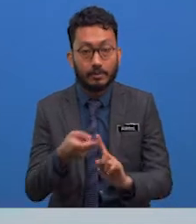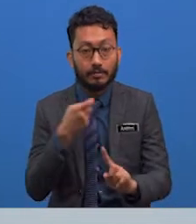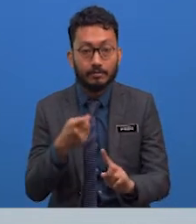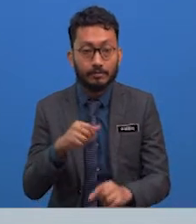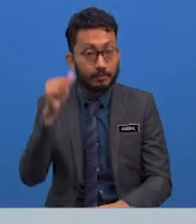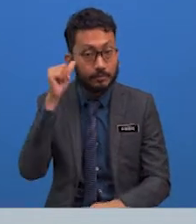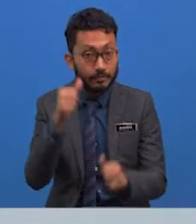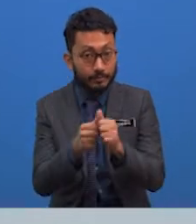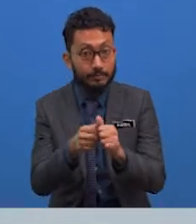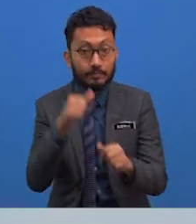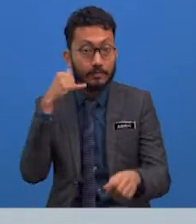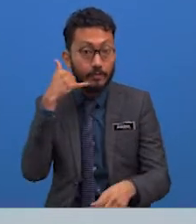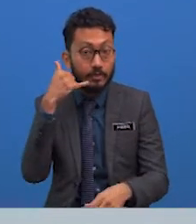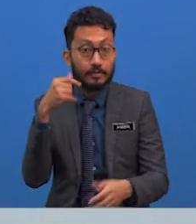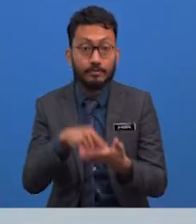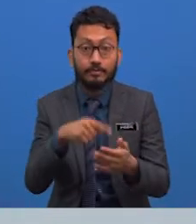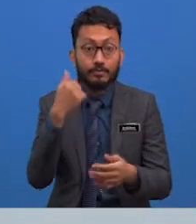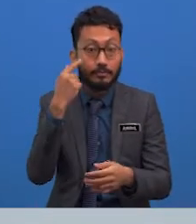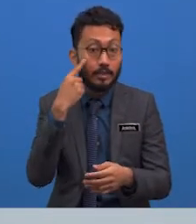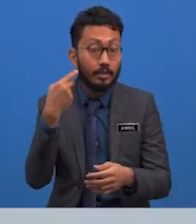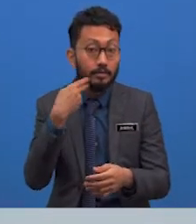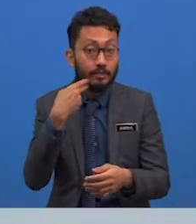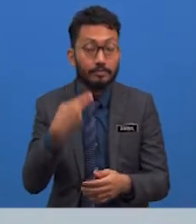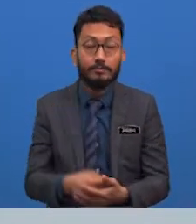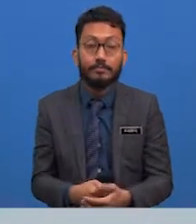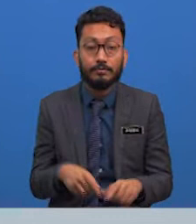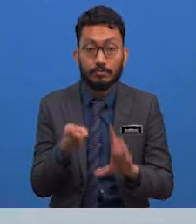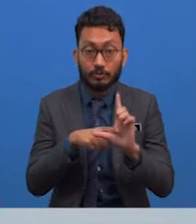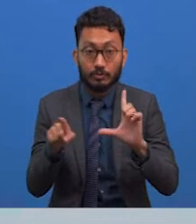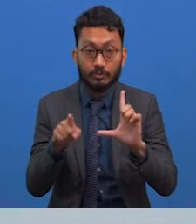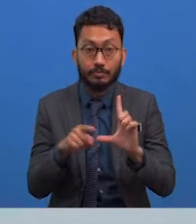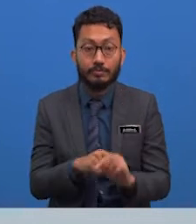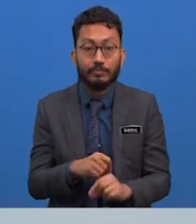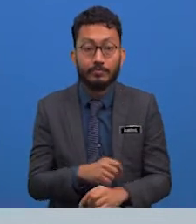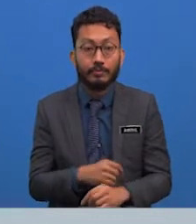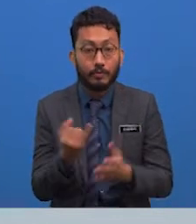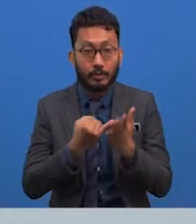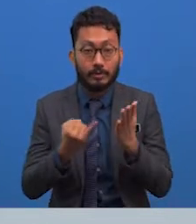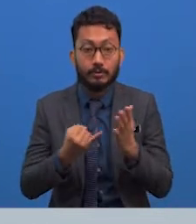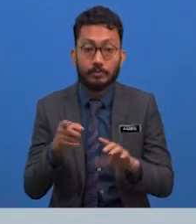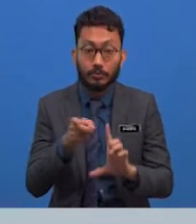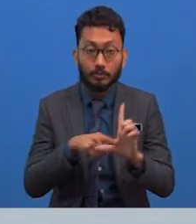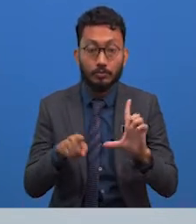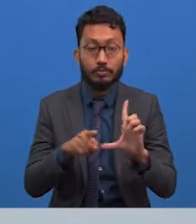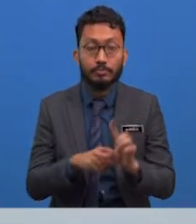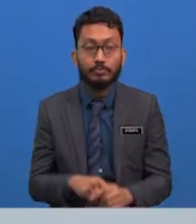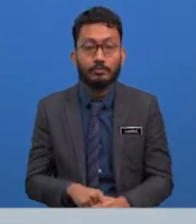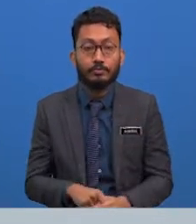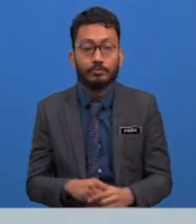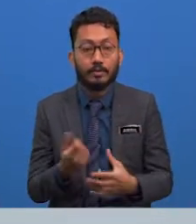bimbit ke mata Hana. Seterusnya, lukis sudut di antara kedua-dua garisan